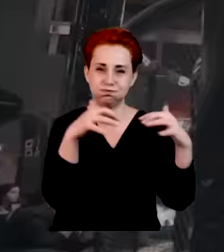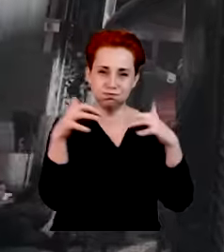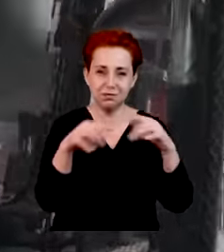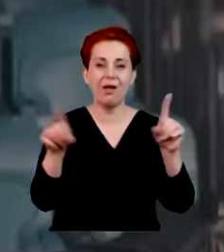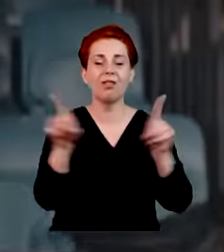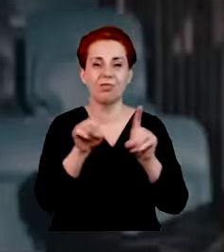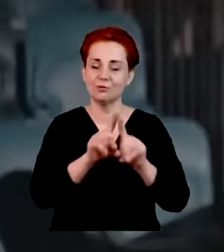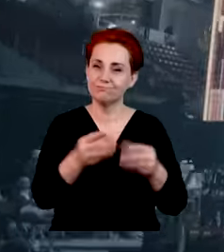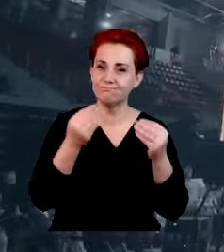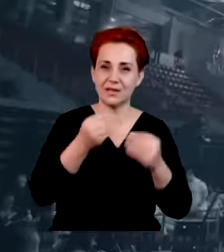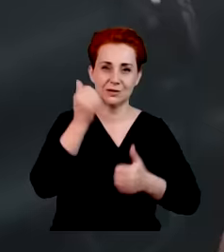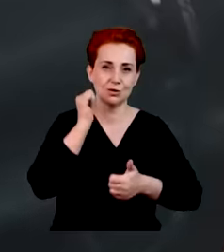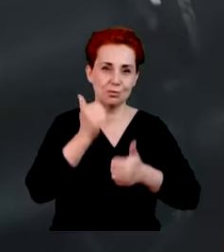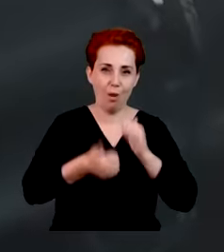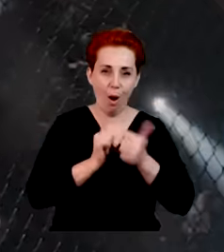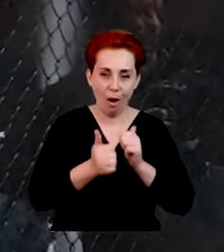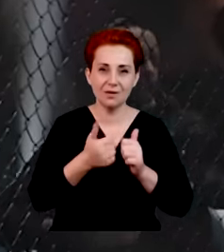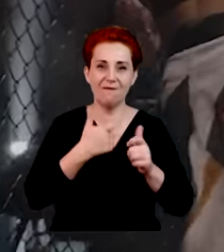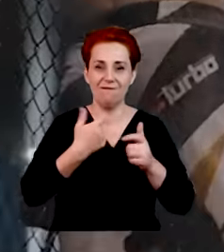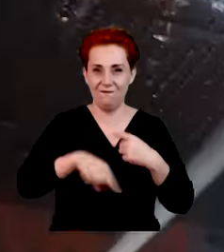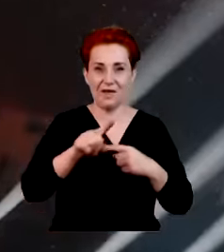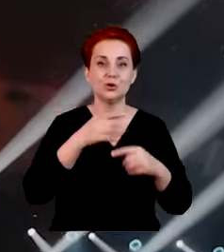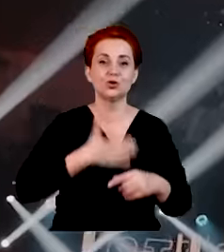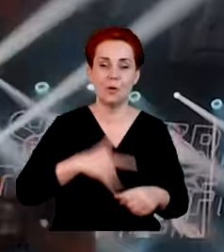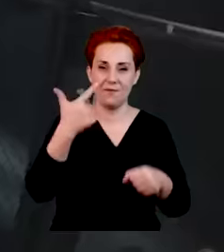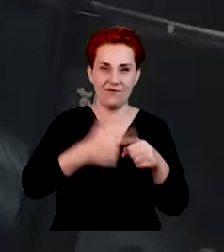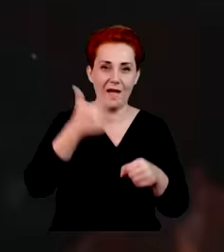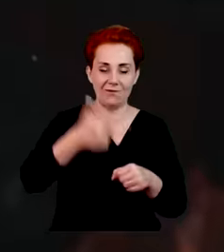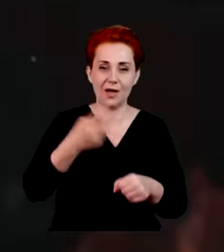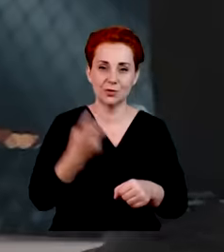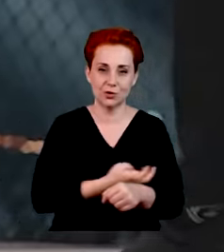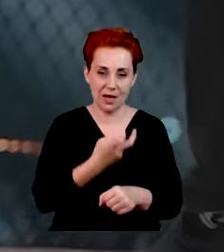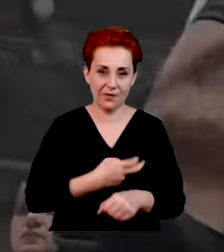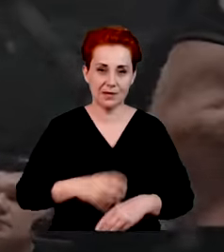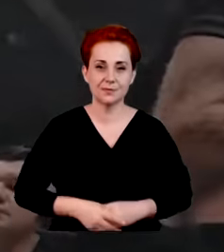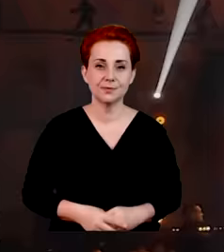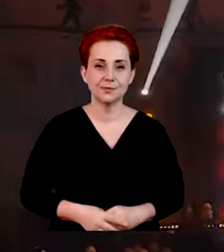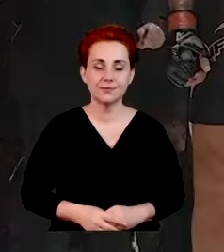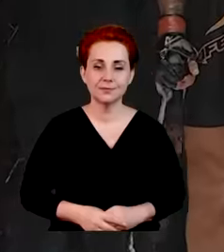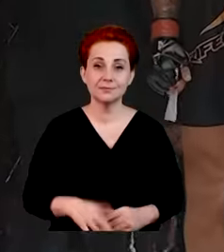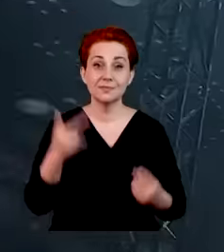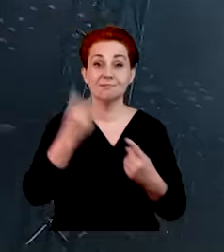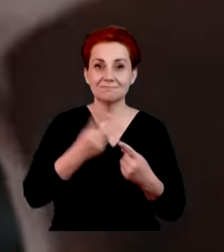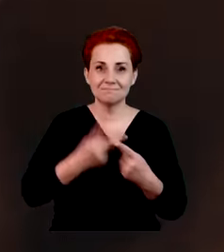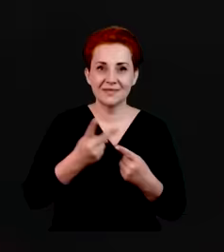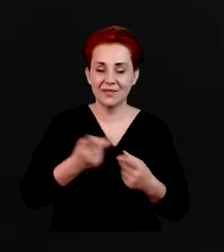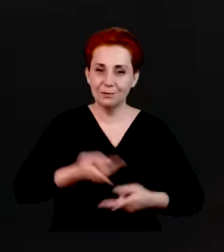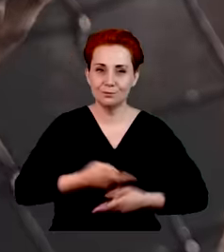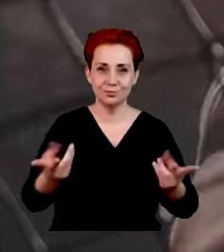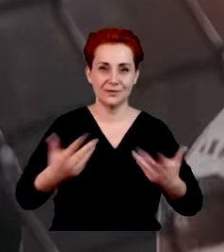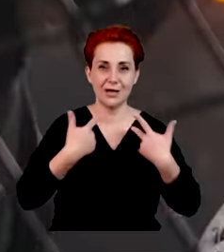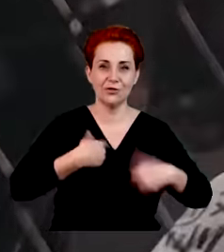sportowe Już w najbliższą sobotę 22 czerwca transmisja Gali na żywo już od